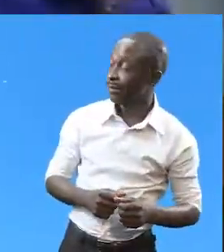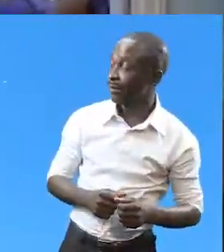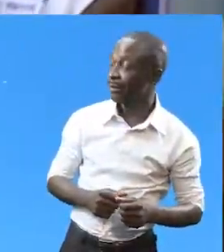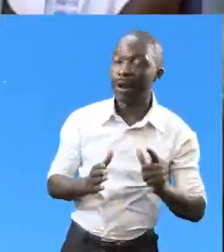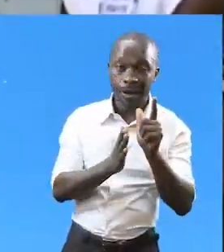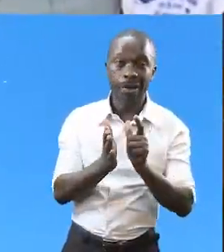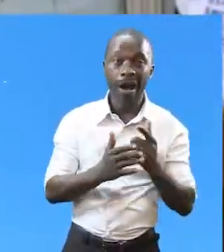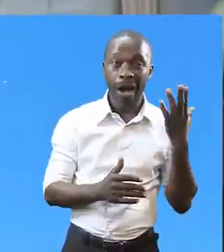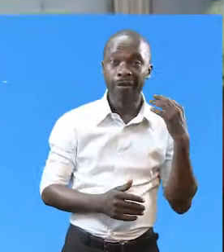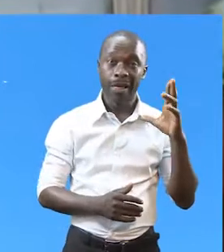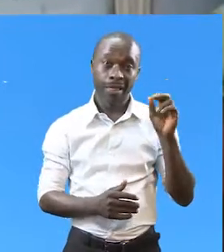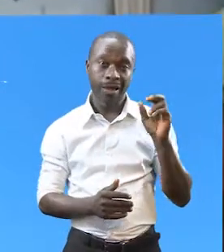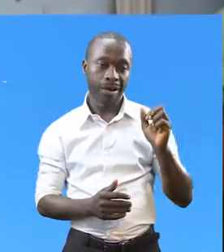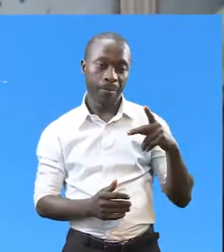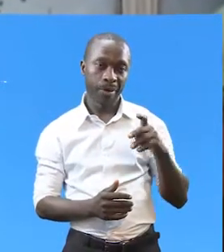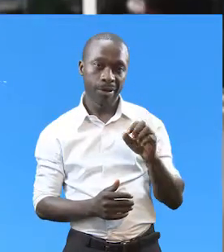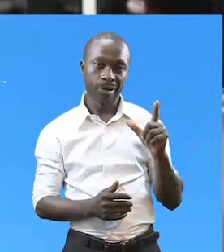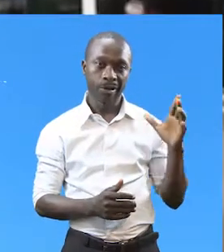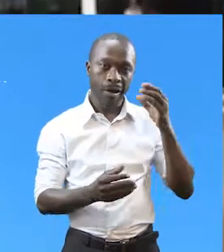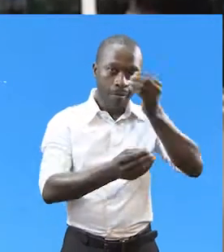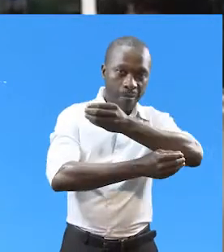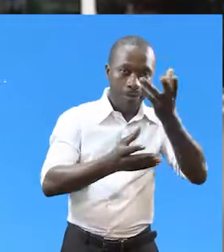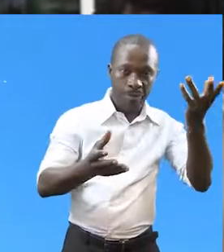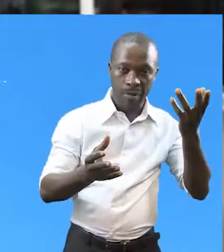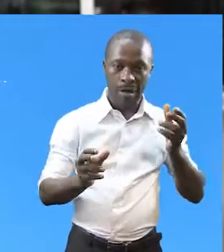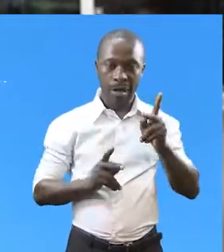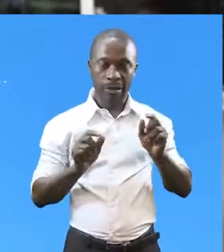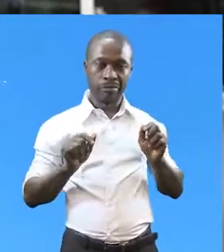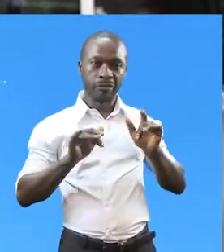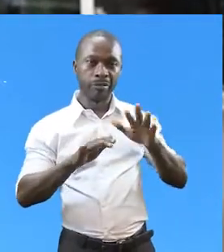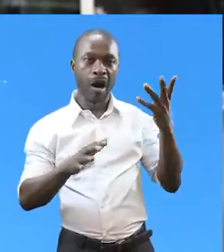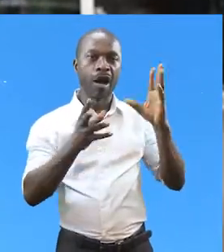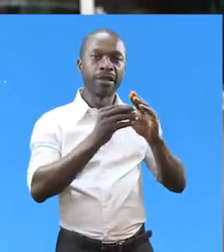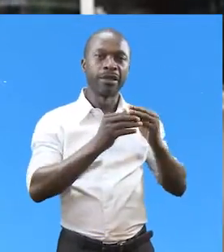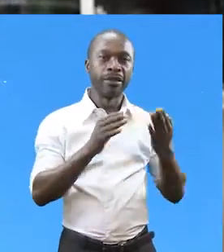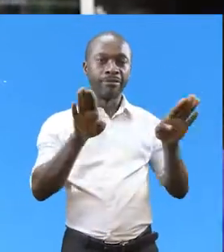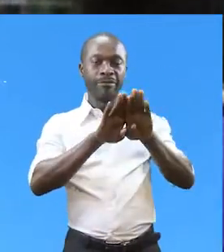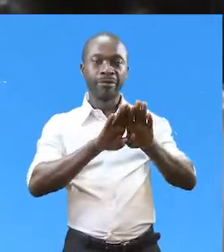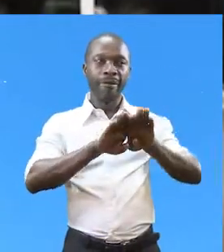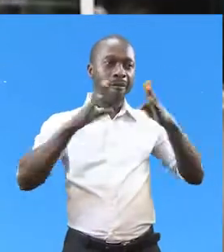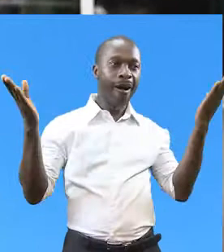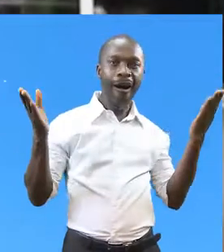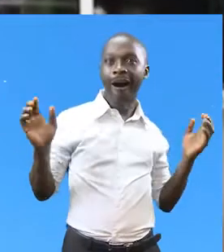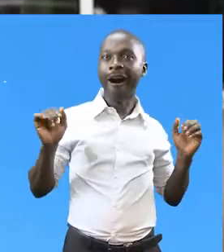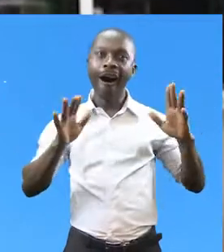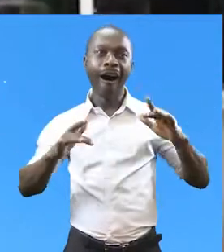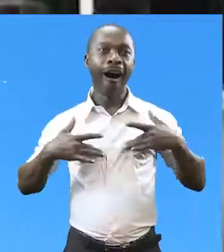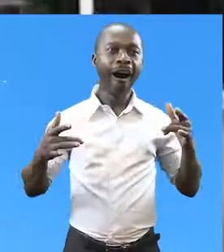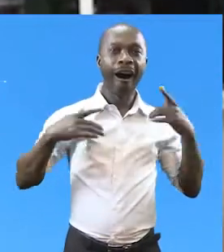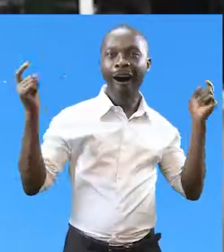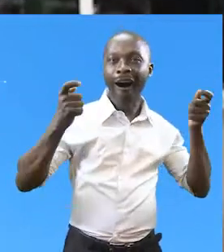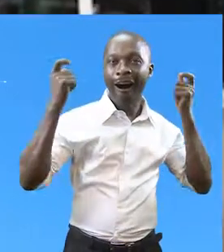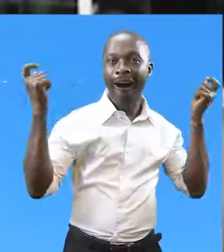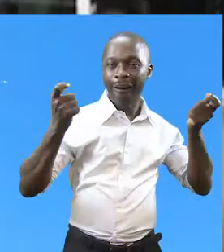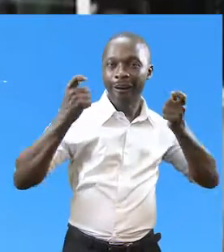avril dernier, de nombreux Camerounais se sont rués dans les bars et boîtes de nuit, comme pour célébrer la fin de l'épidémie. À